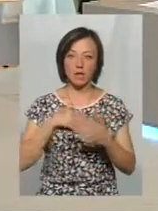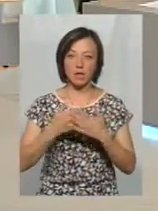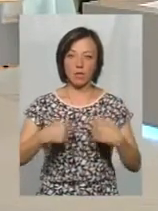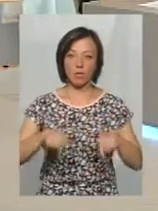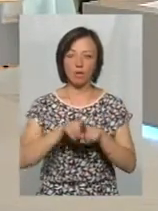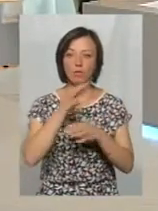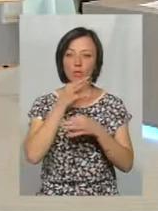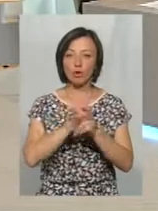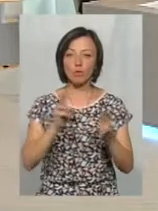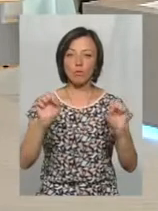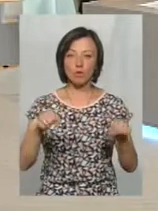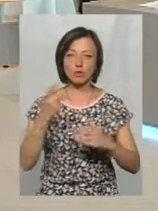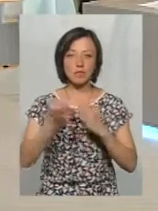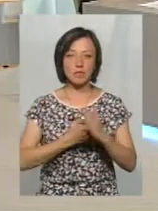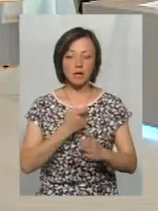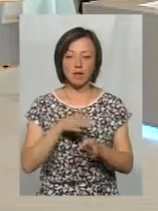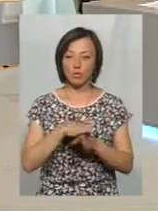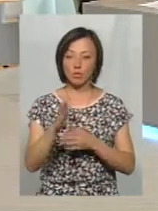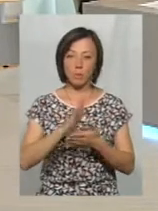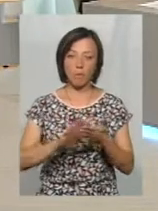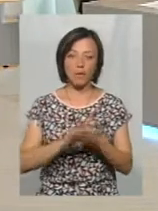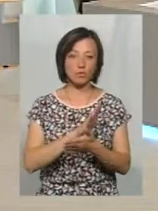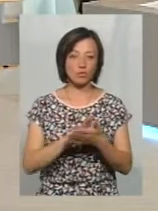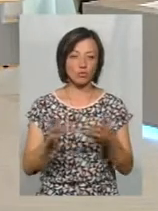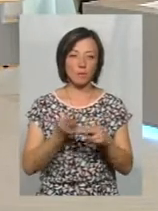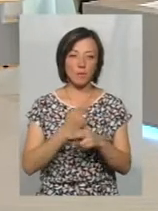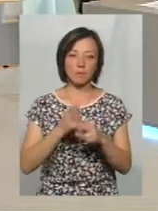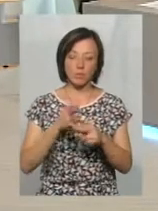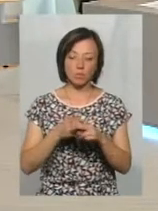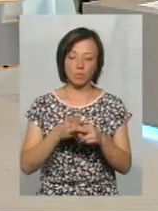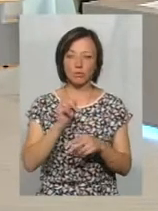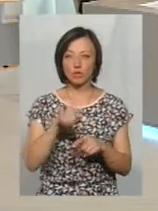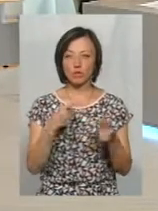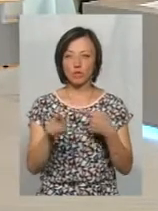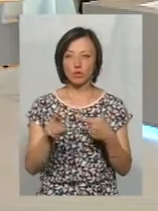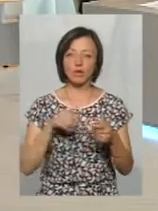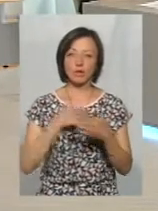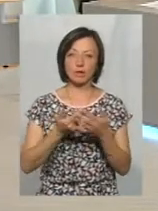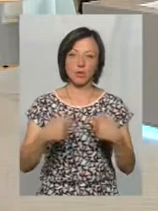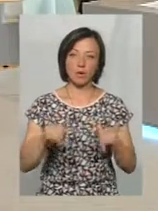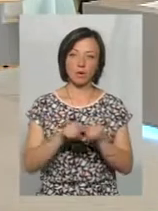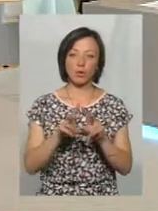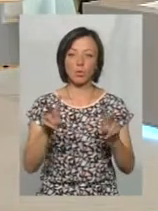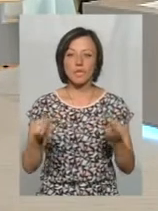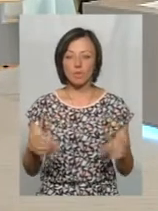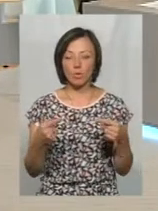де будь-хто може дізнатися абсолютно безкоштовно і безперешкодно про ту чи іншу громадську організацію, хто